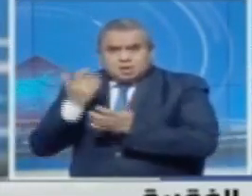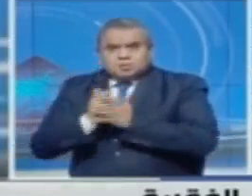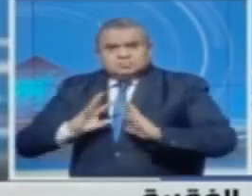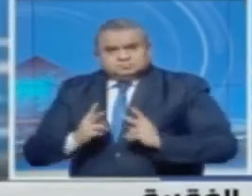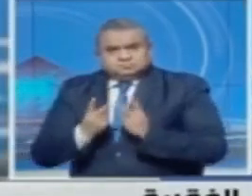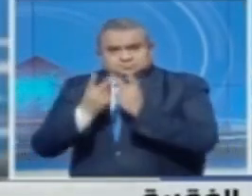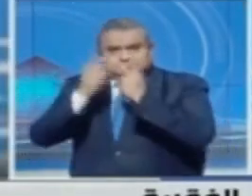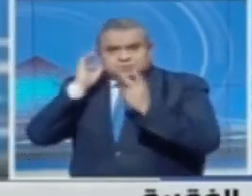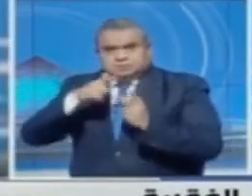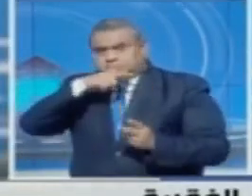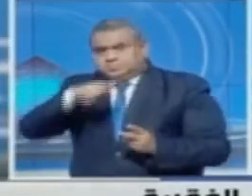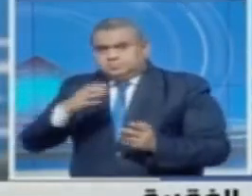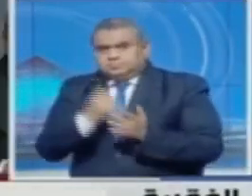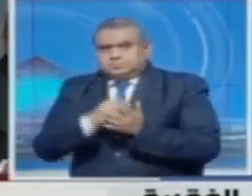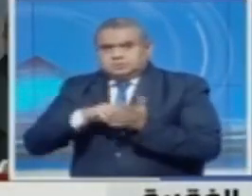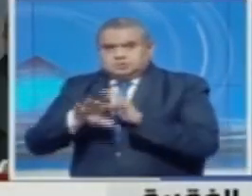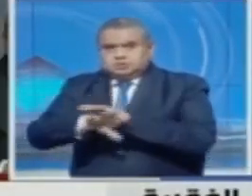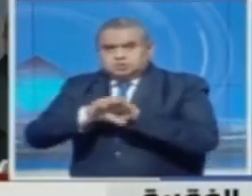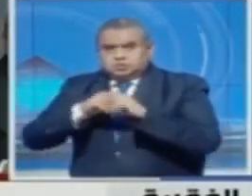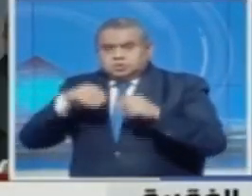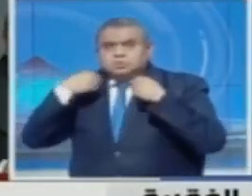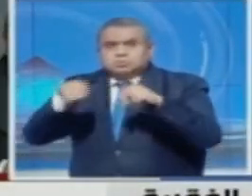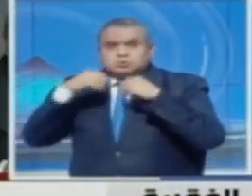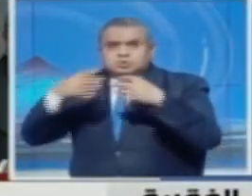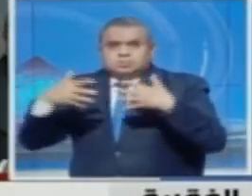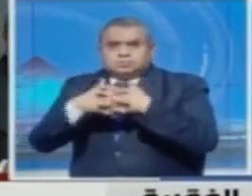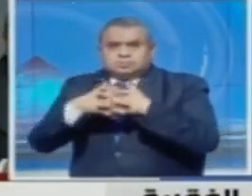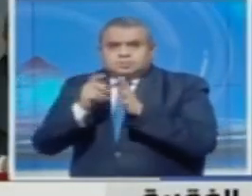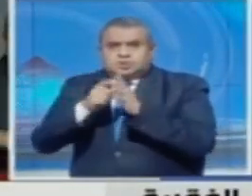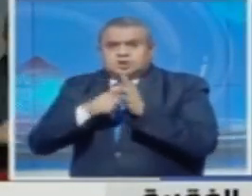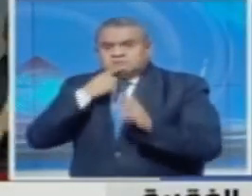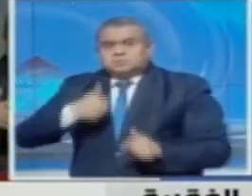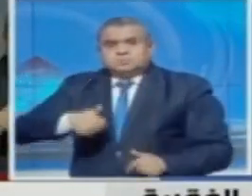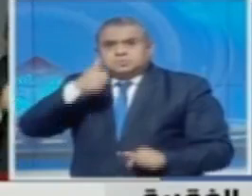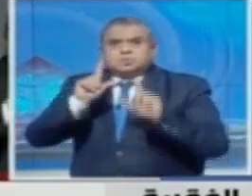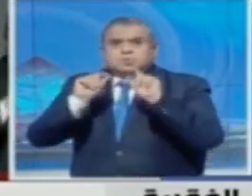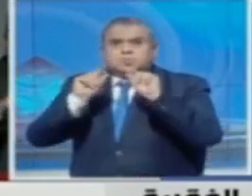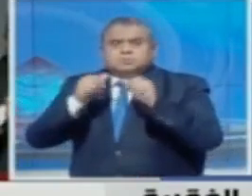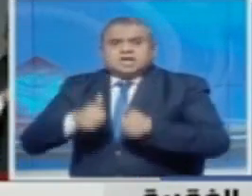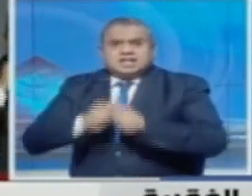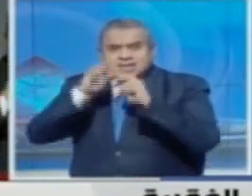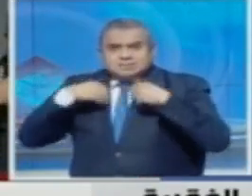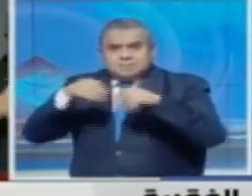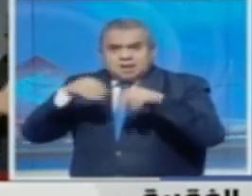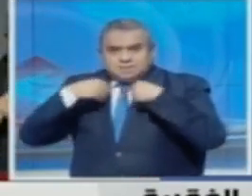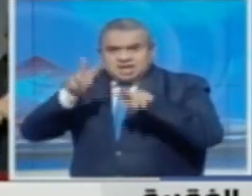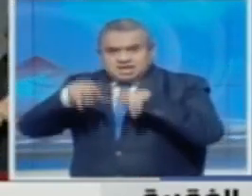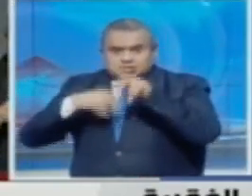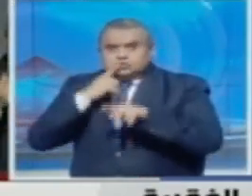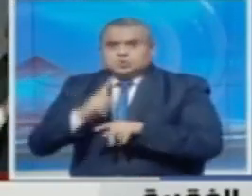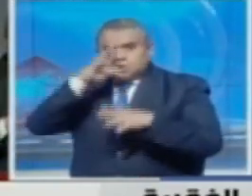التنمية، مشيرا إلى أن إنشاء السوق المشتركة سيكون حافزا للتنمية وسيقدم خدمة